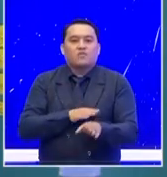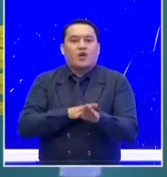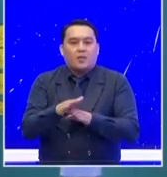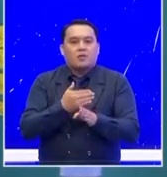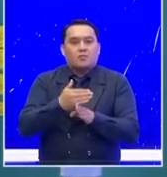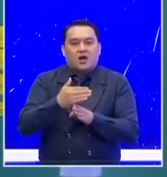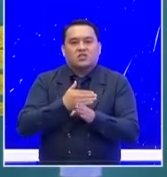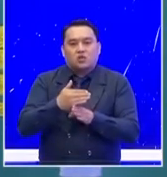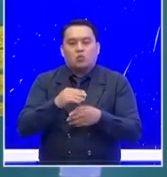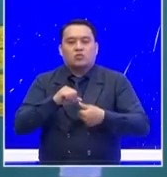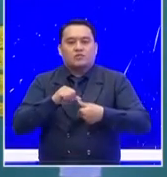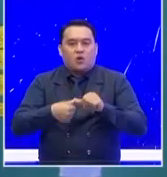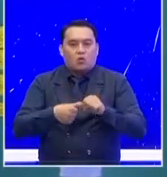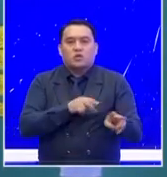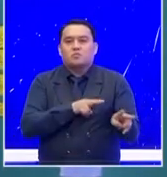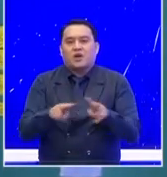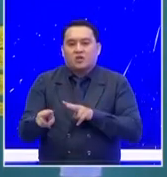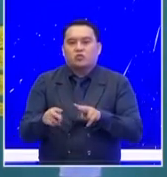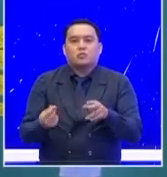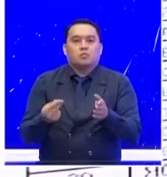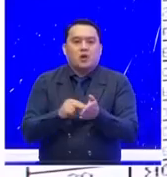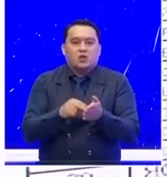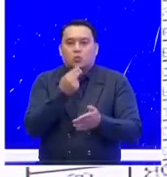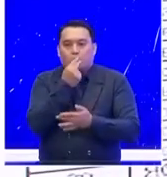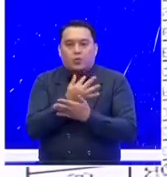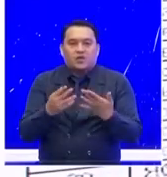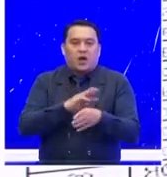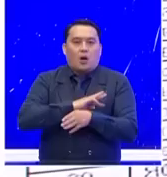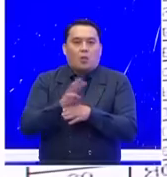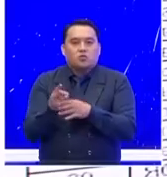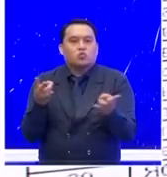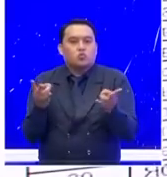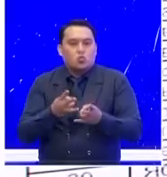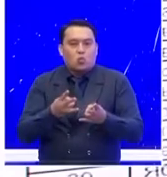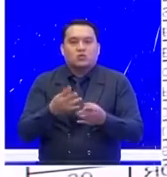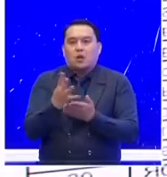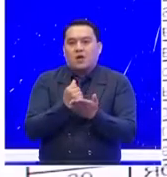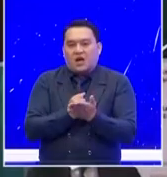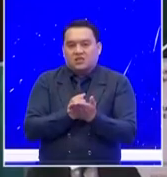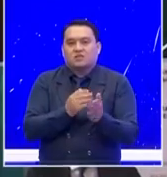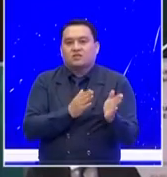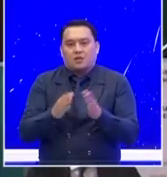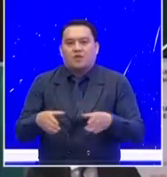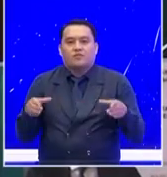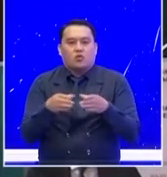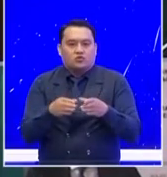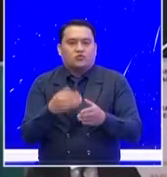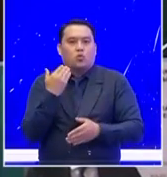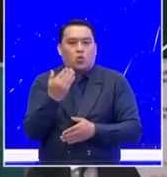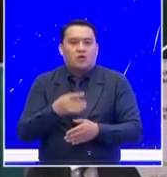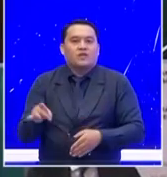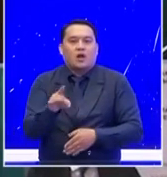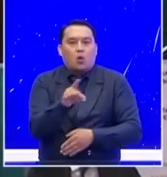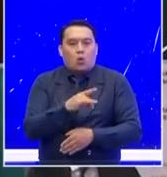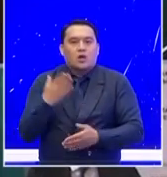осуществлять постоянный мониторинг стоимости продуктов питания и обеспечить необходимые их резервы в региональных стаб-фондах. В